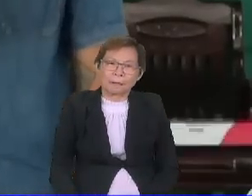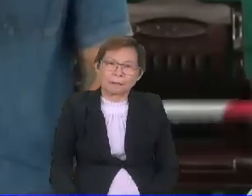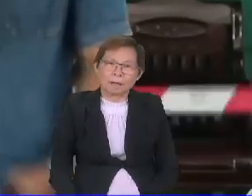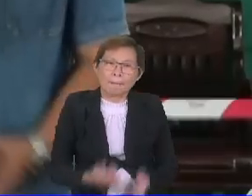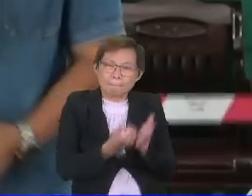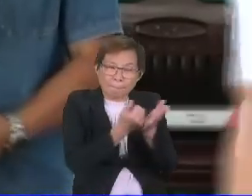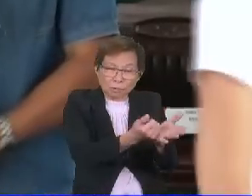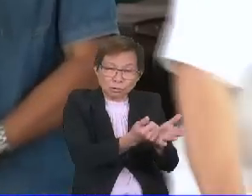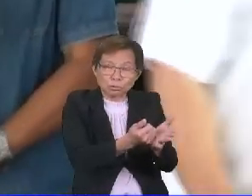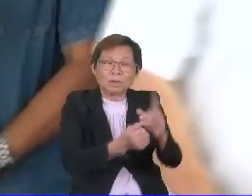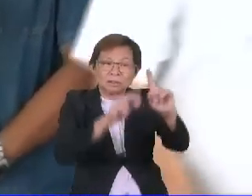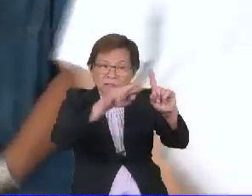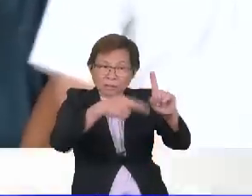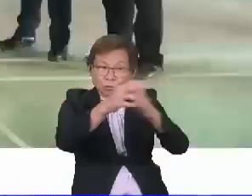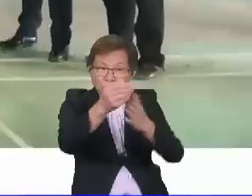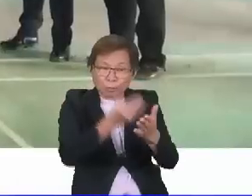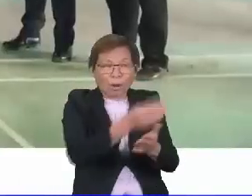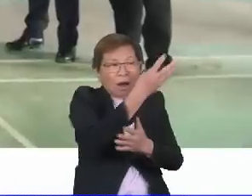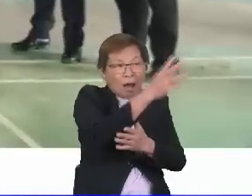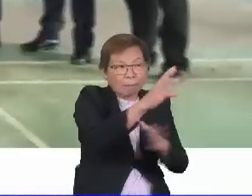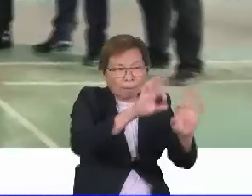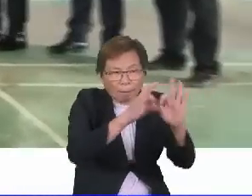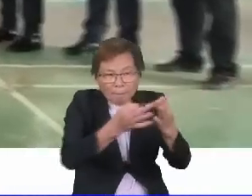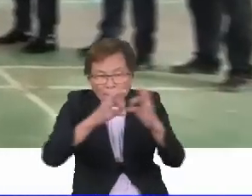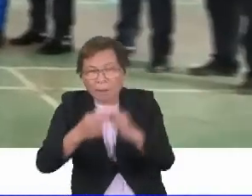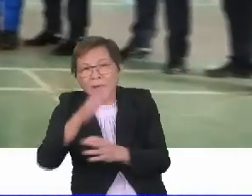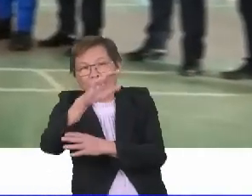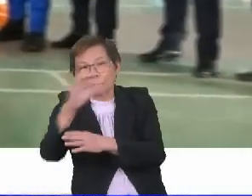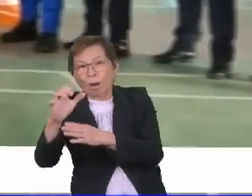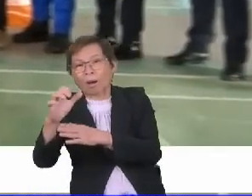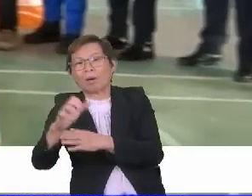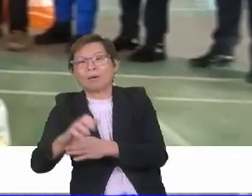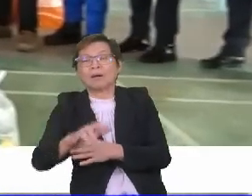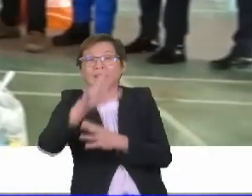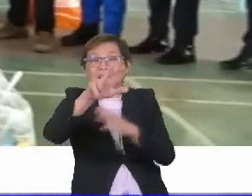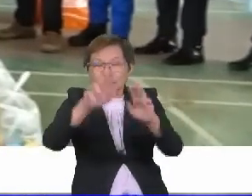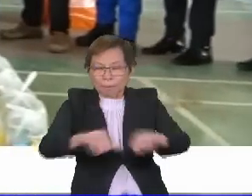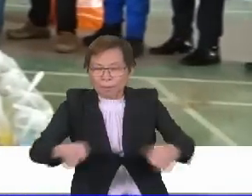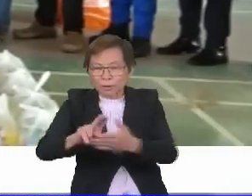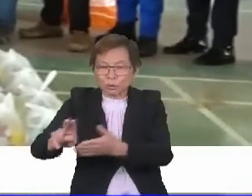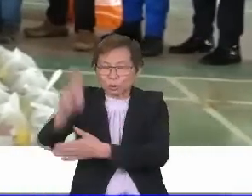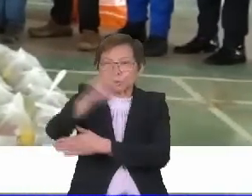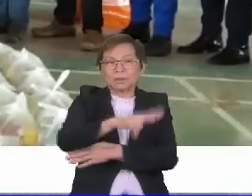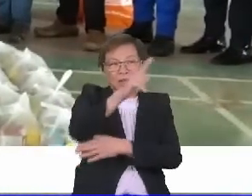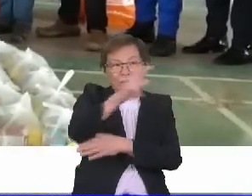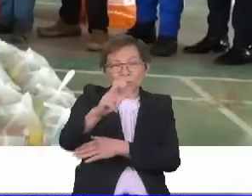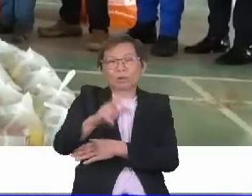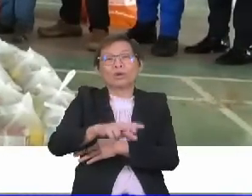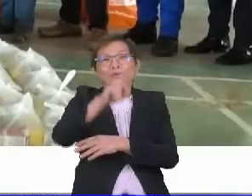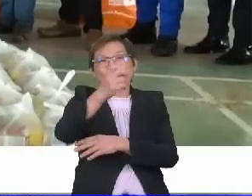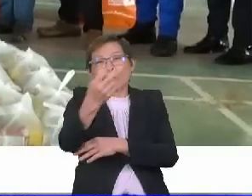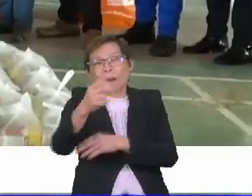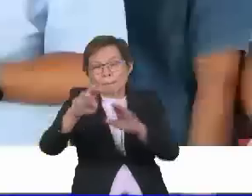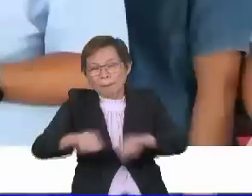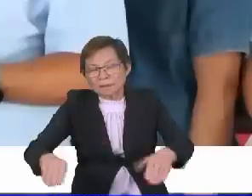bantuan sejumlah 1.000 Ringgit pada 16 ketua isi rumah 500 Ringgit pada 3 penuntut University 300 Ringgit pada 12